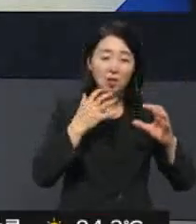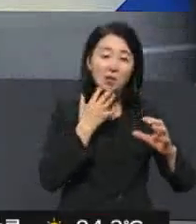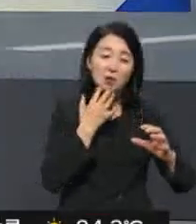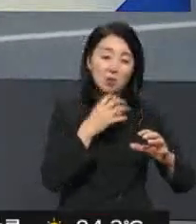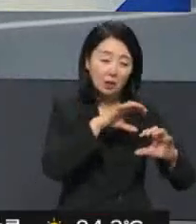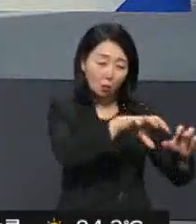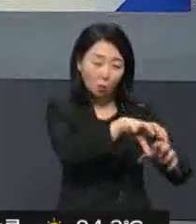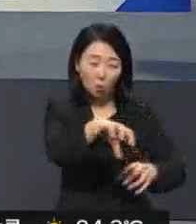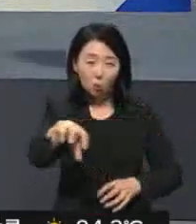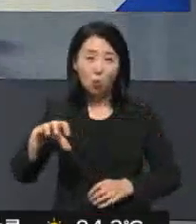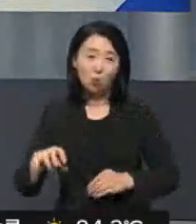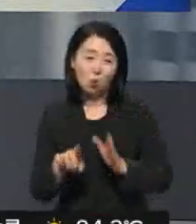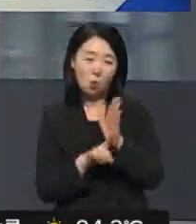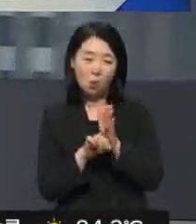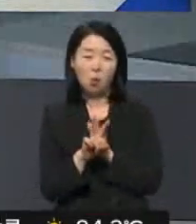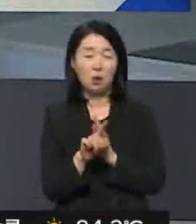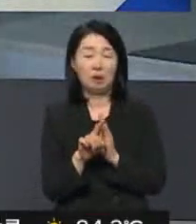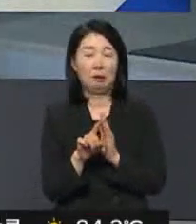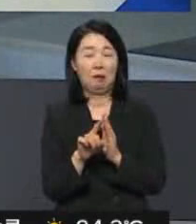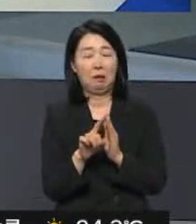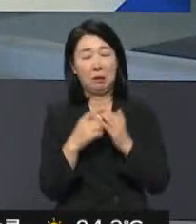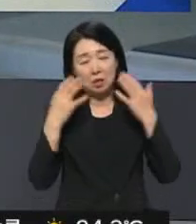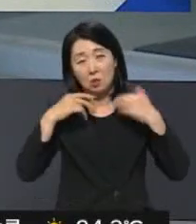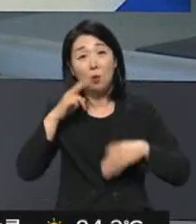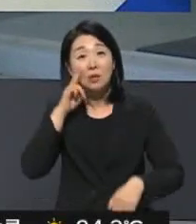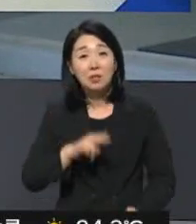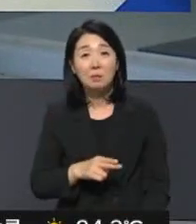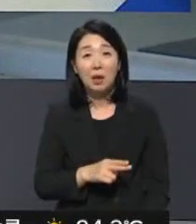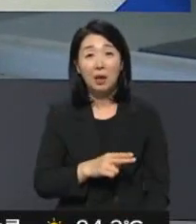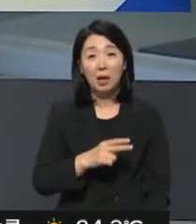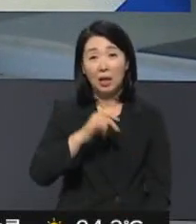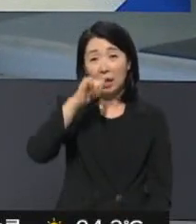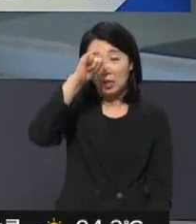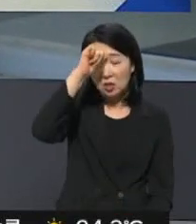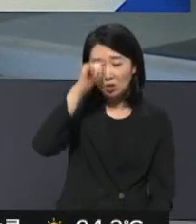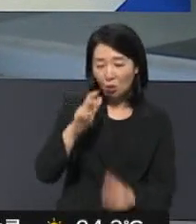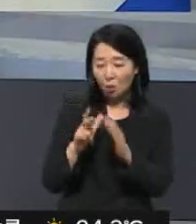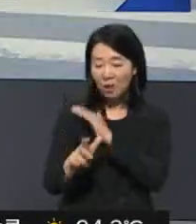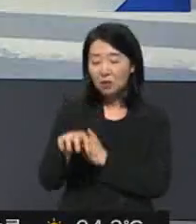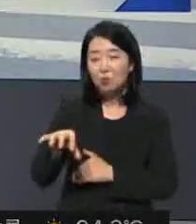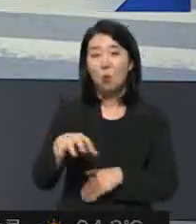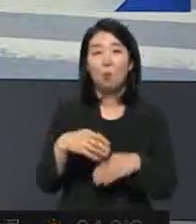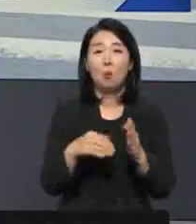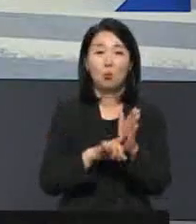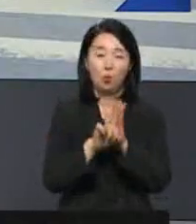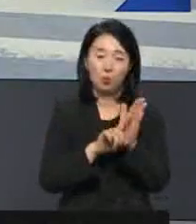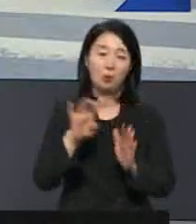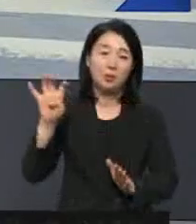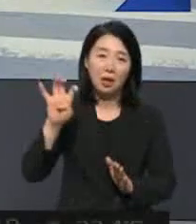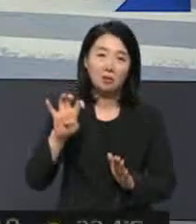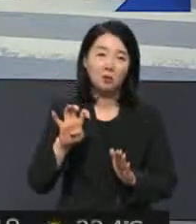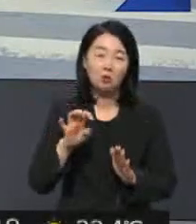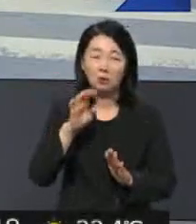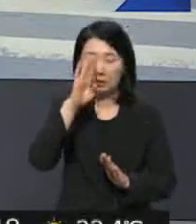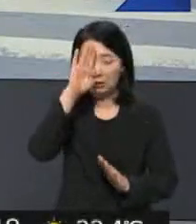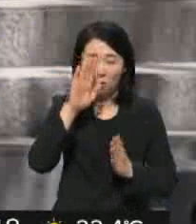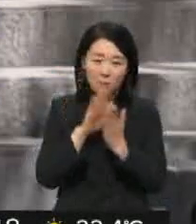몸살을 앓고 있습니다. 인도와 멕시코 등지에서도 40도 안팎의 더위가 이어지면서 온열 질환자가 속출하는